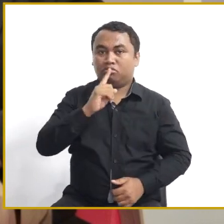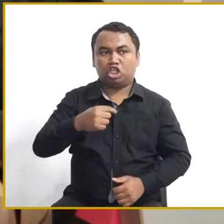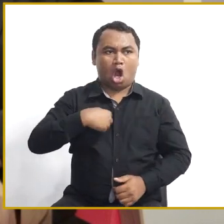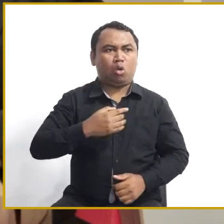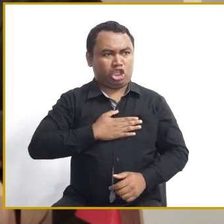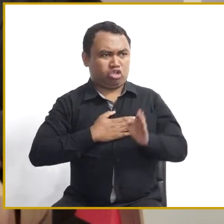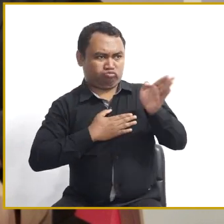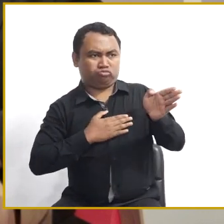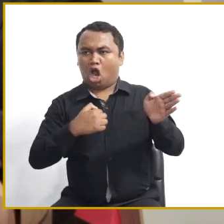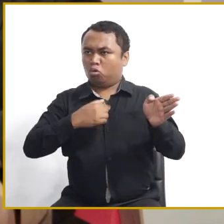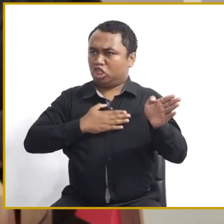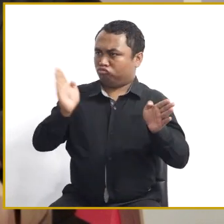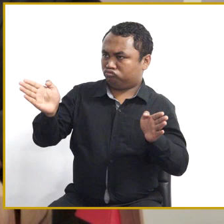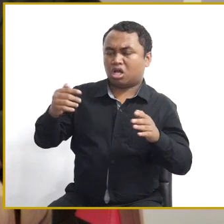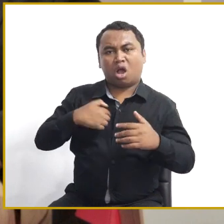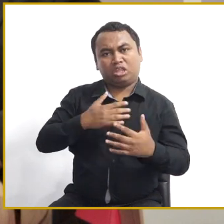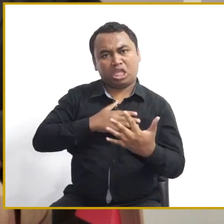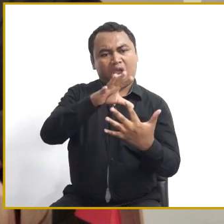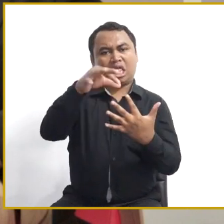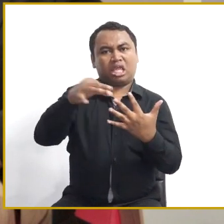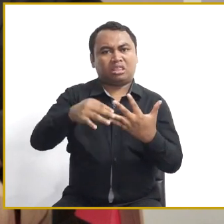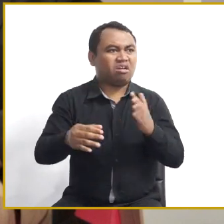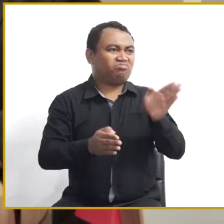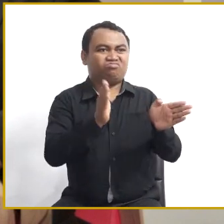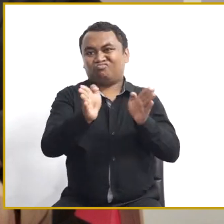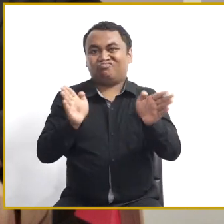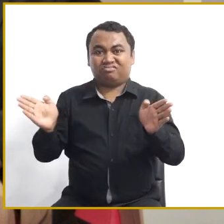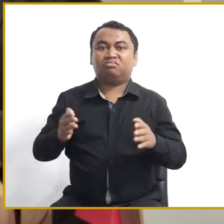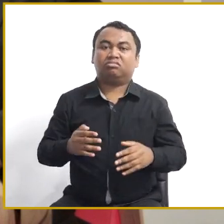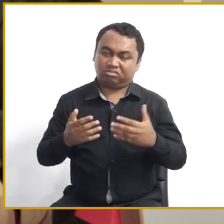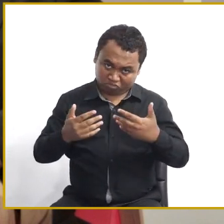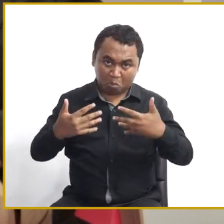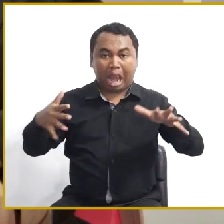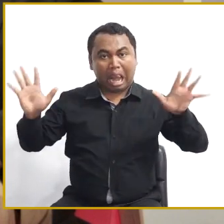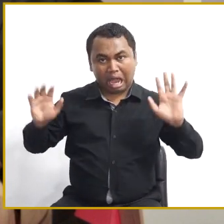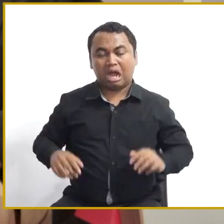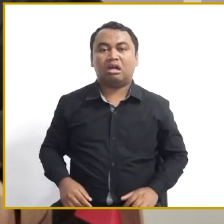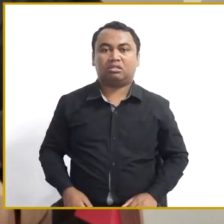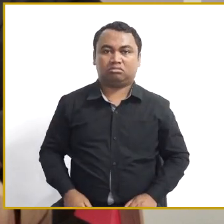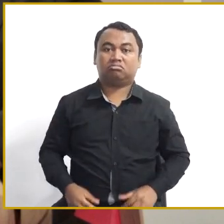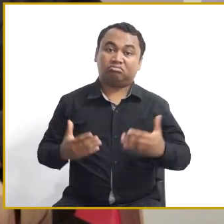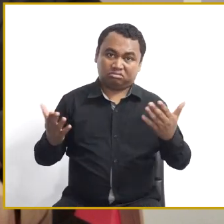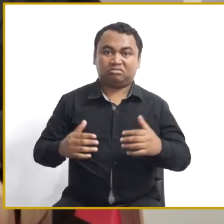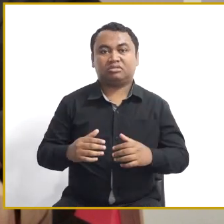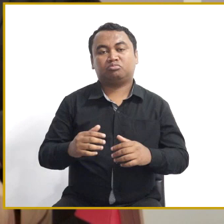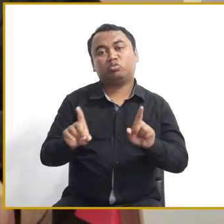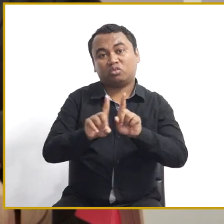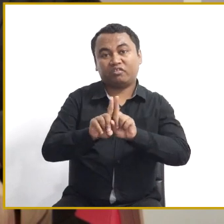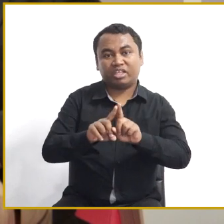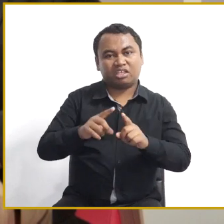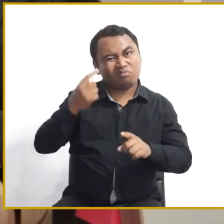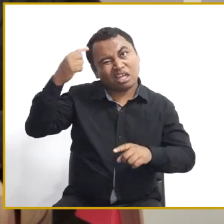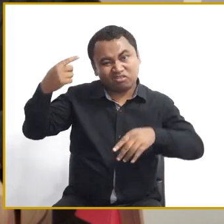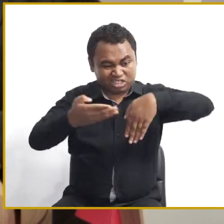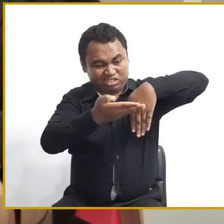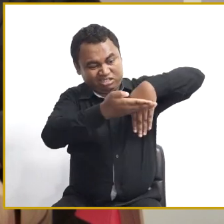ity ny programma hoentiny ity ny maharesy lahatra anahy dia ity zany ny olona hovidiako mba hialana indrindra amin'izay hoe ny avy any avaratra ny triangle du